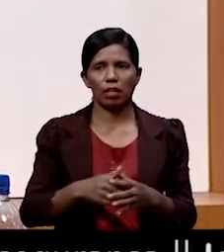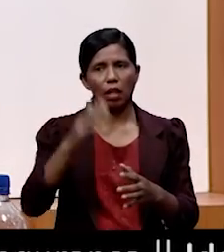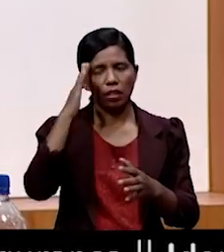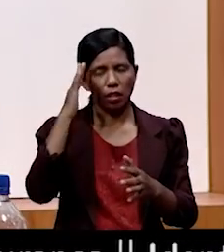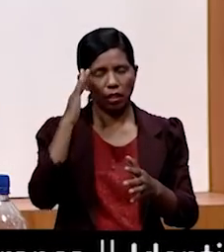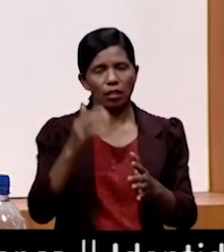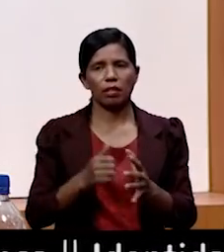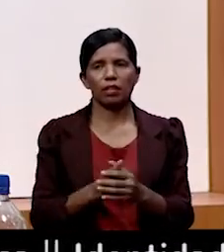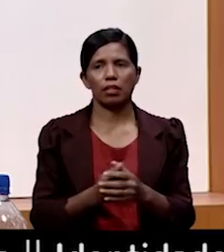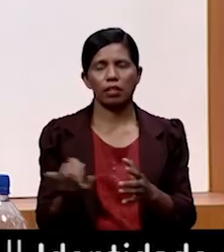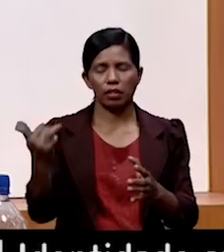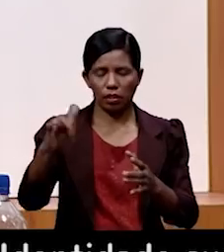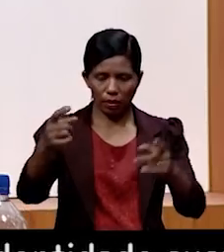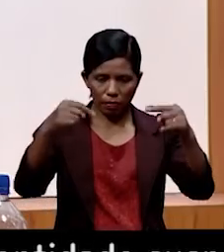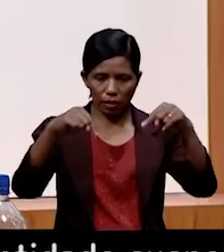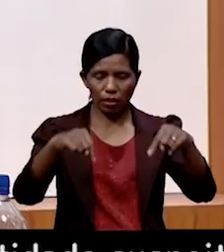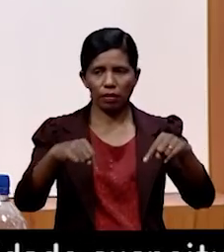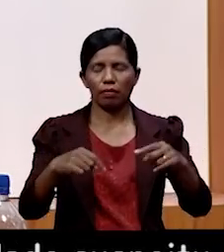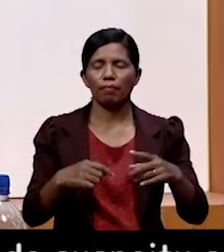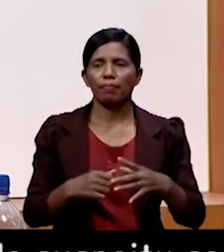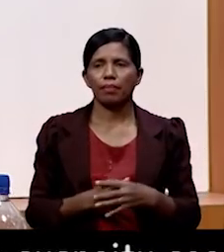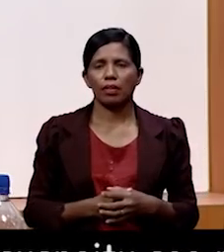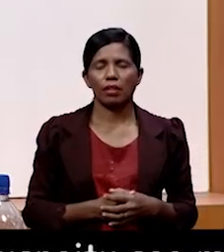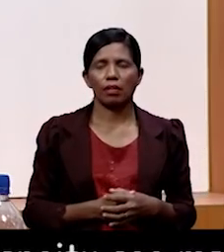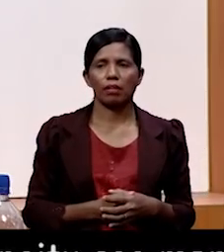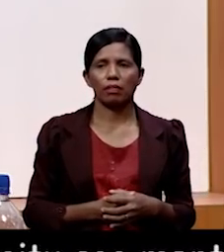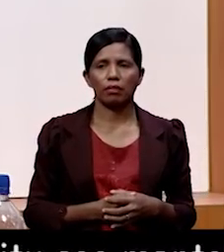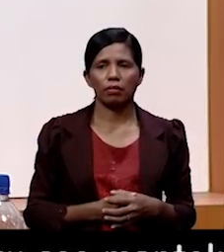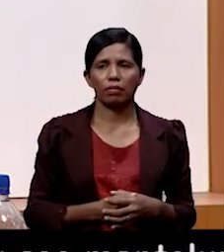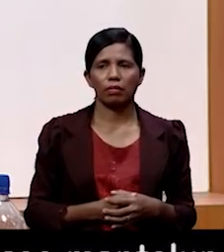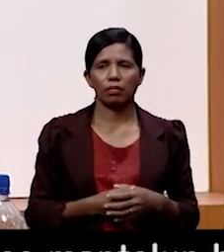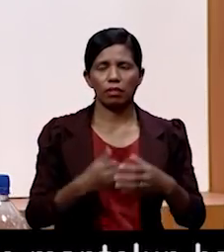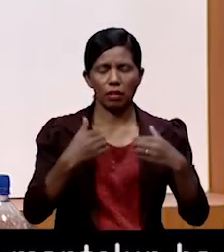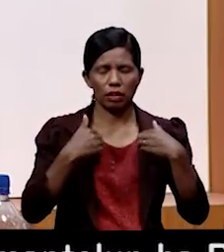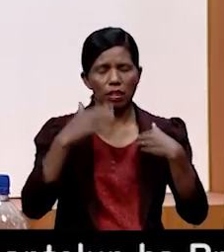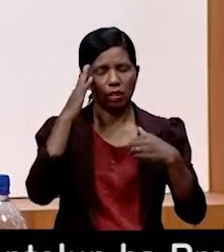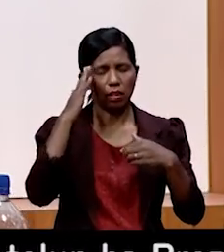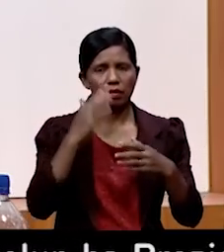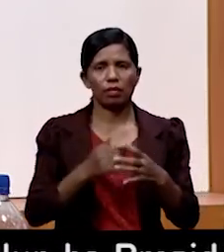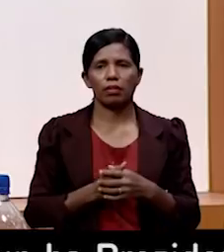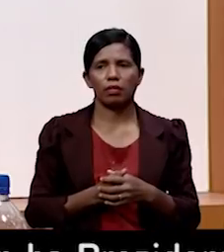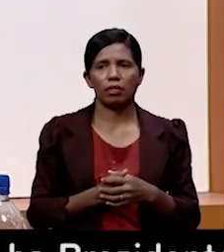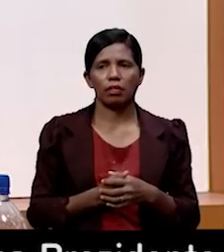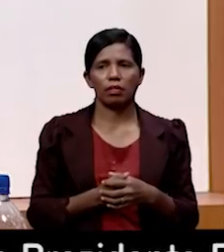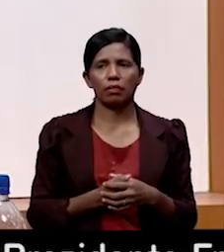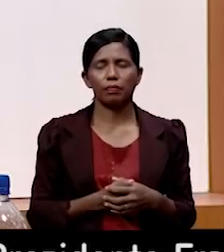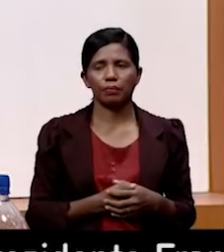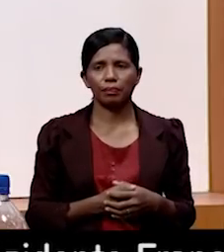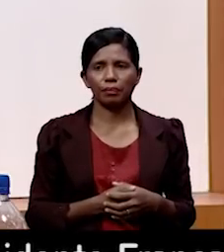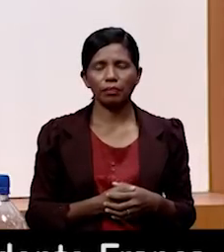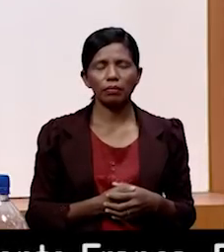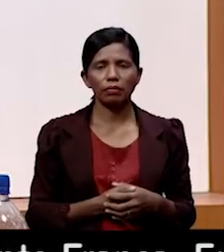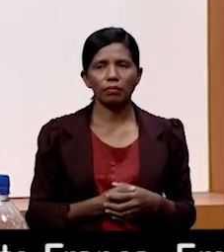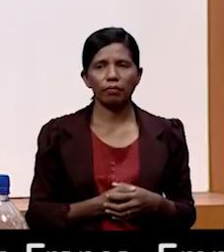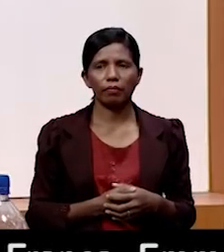kata si Rebe Mai ini standar makanya. Mai sendiri koordinator general, ia konyesimento pak. Kau otoridade hola decisão. Não, ia